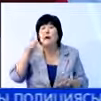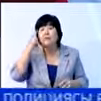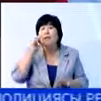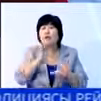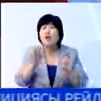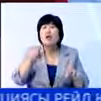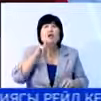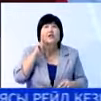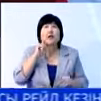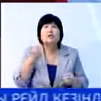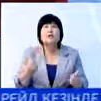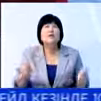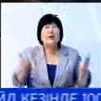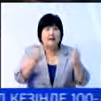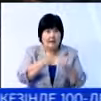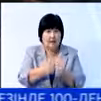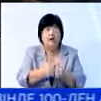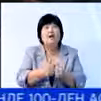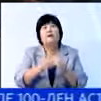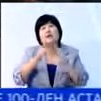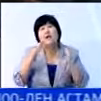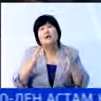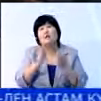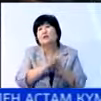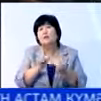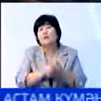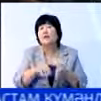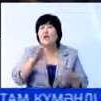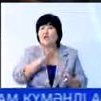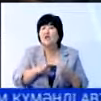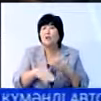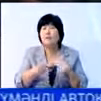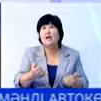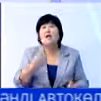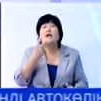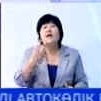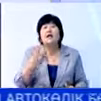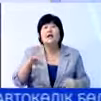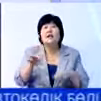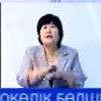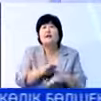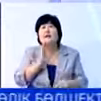арқылы жас жұбайларды қайта жарастырып, шаңырақтың шайқалмауына себепші болды. Екі ерлі зайыпты